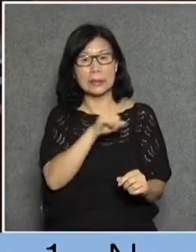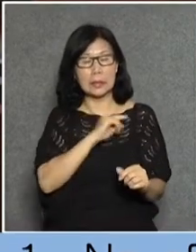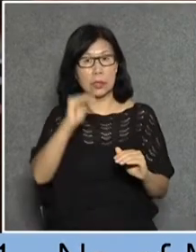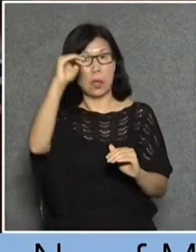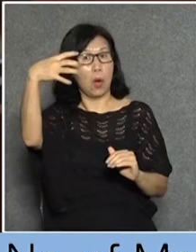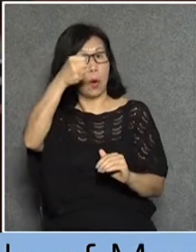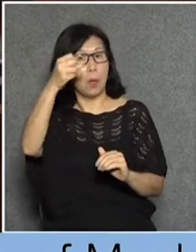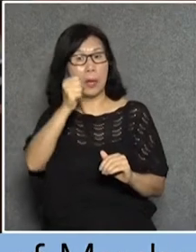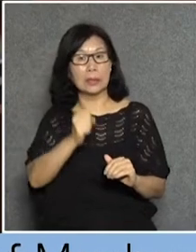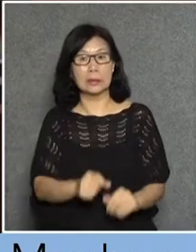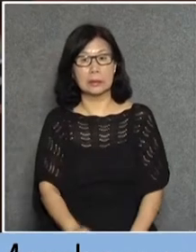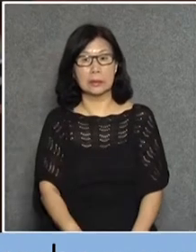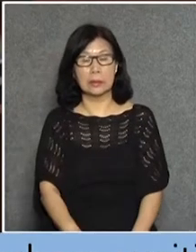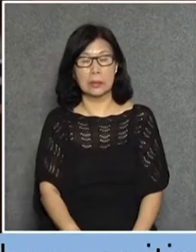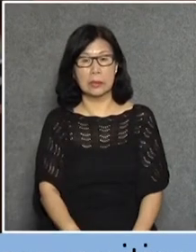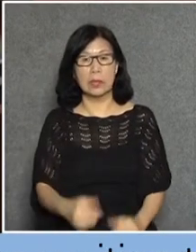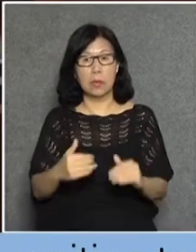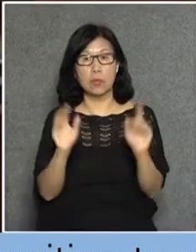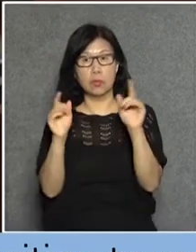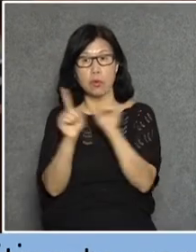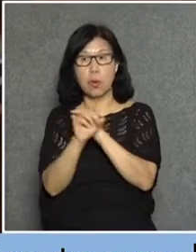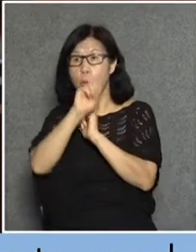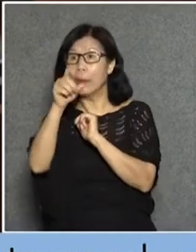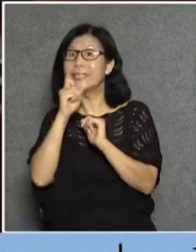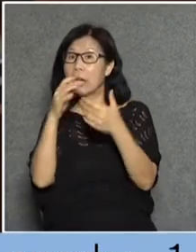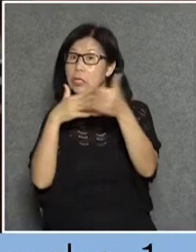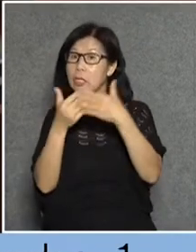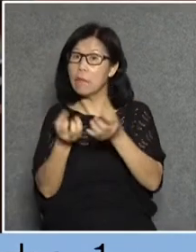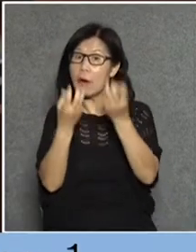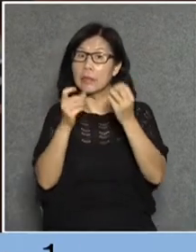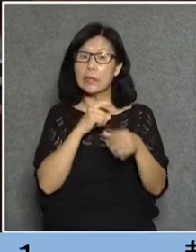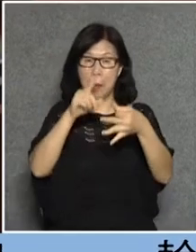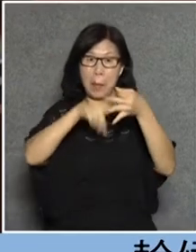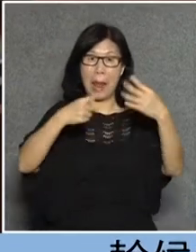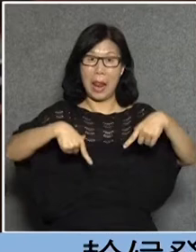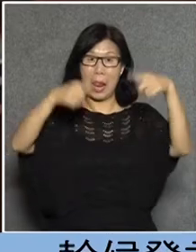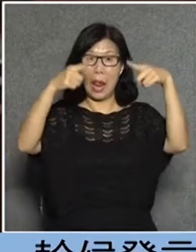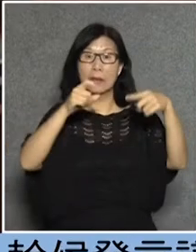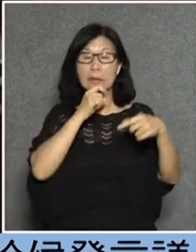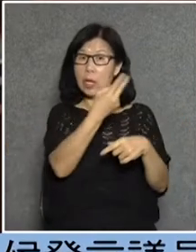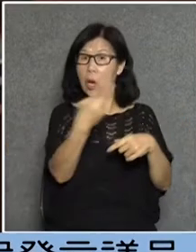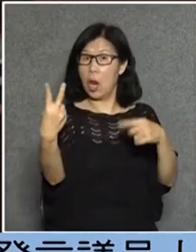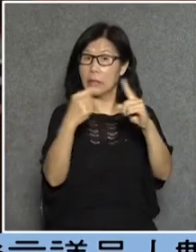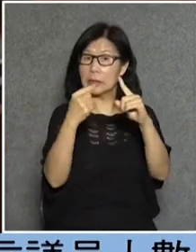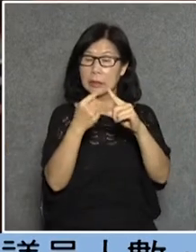司系汇报？即系林郑月娥，你两位，